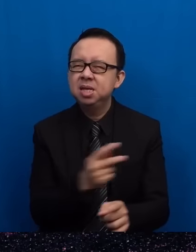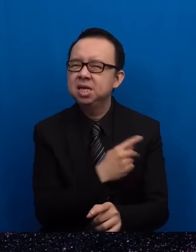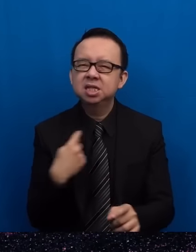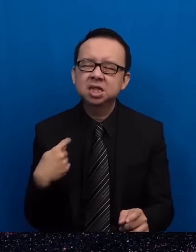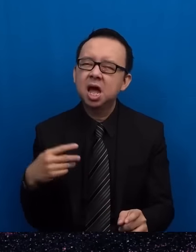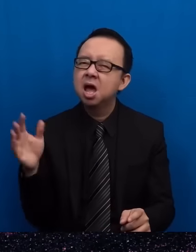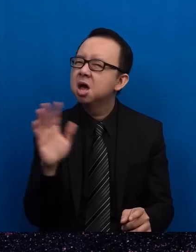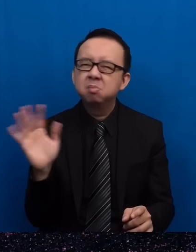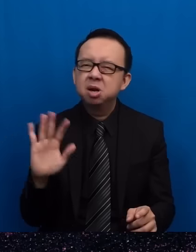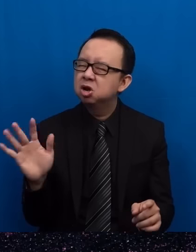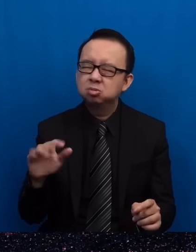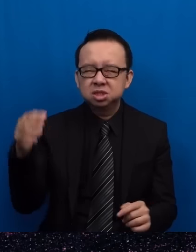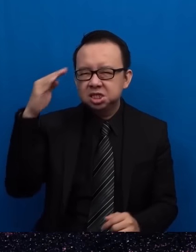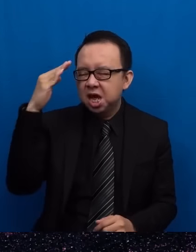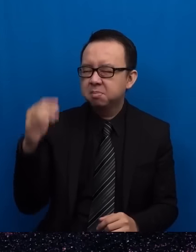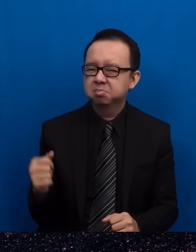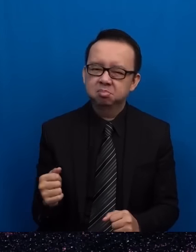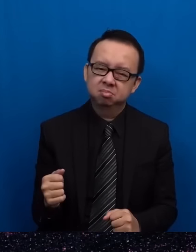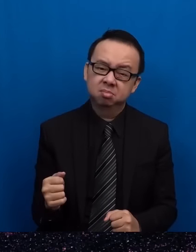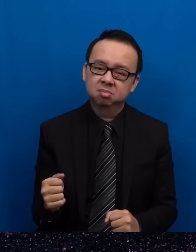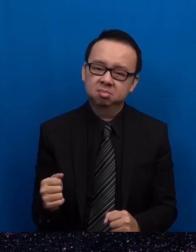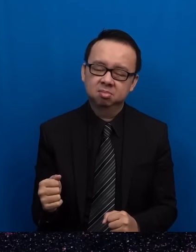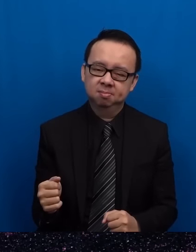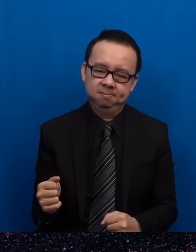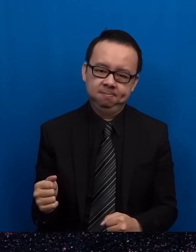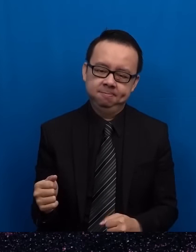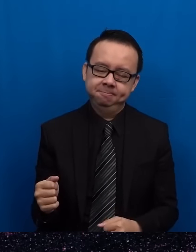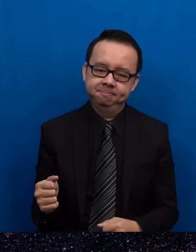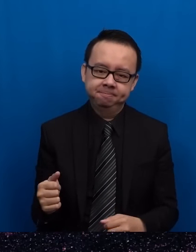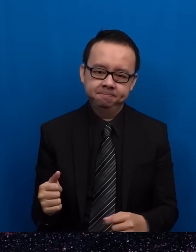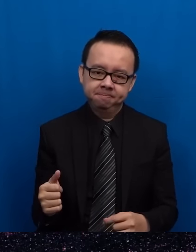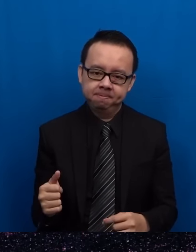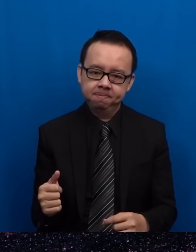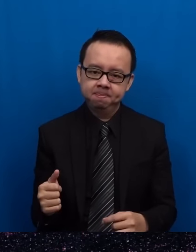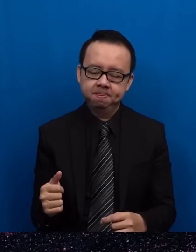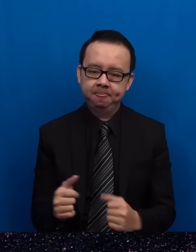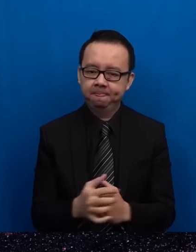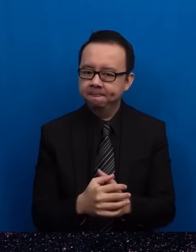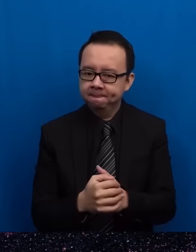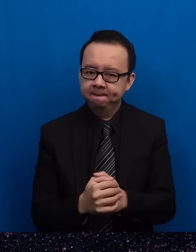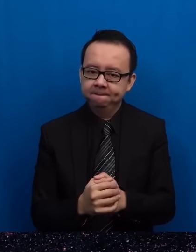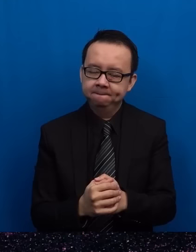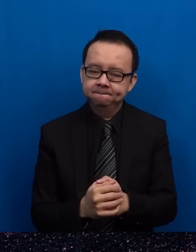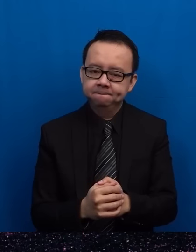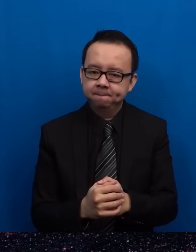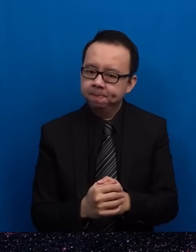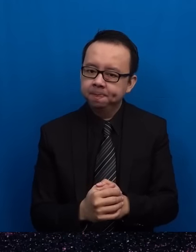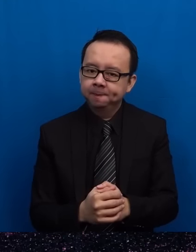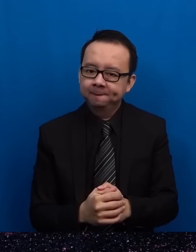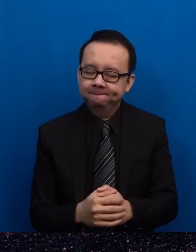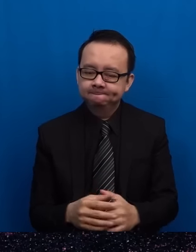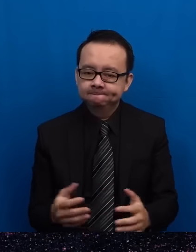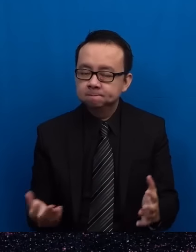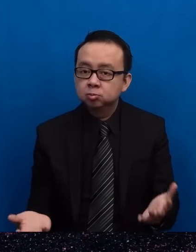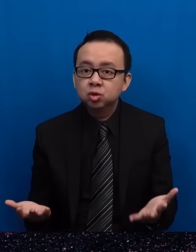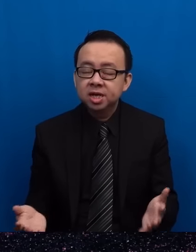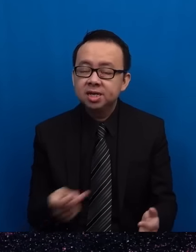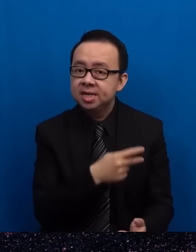doa terlambat dijawab di dalam hidup kita sekarang ini, bukannya yang kita minta itu ular, tapi Tuhan buat